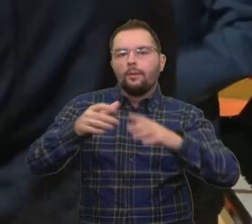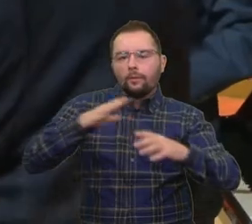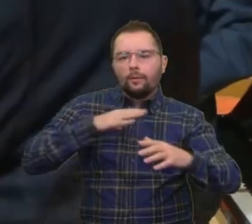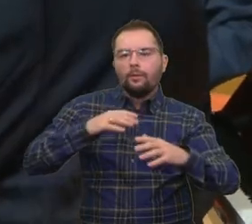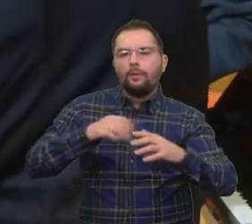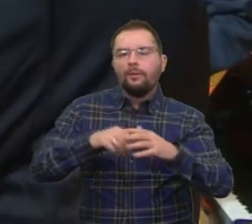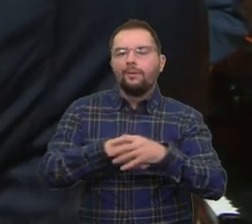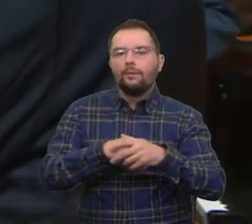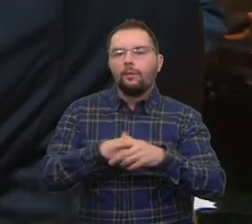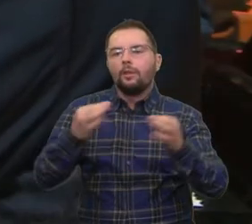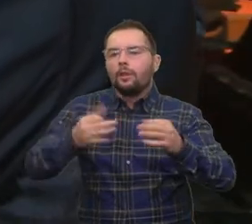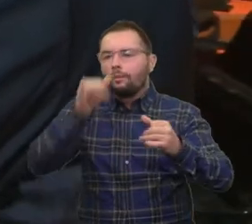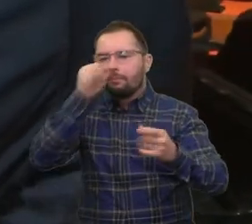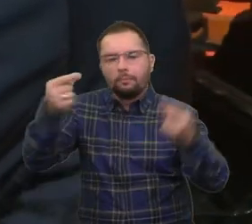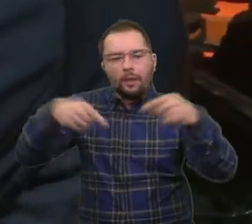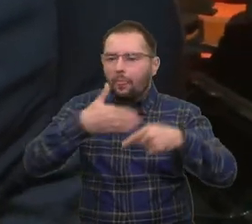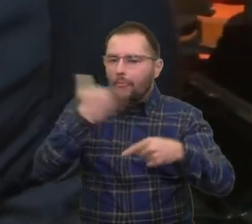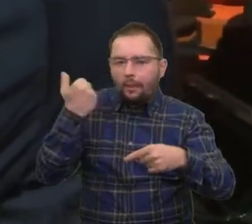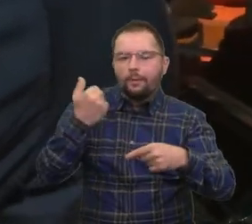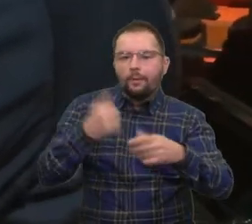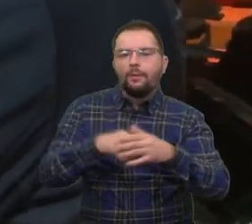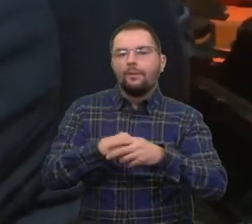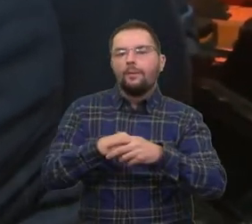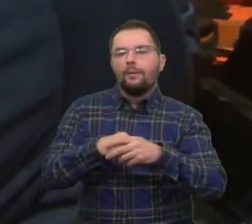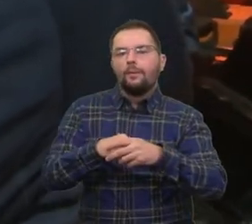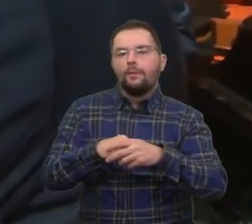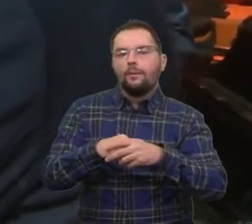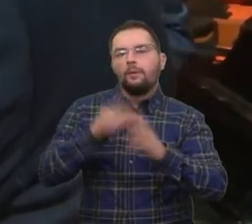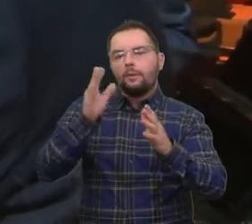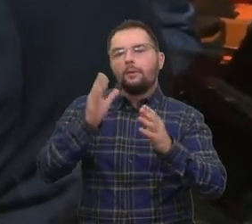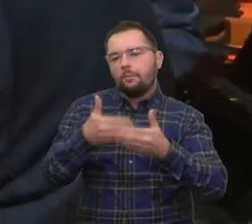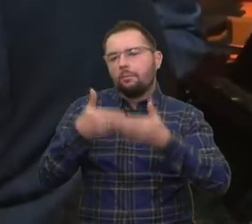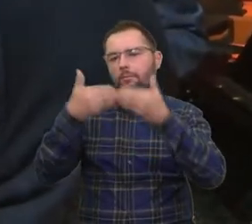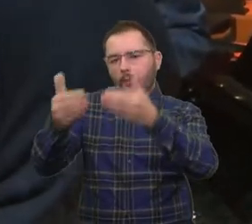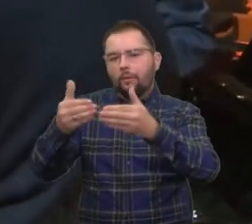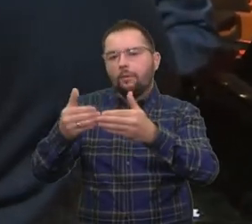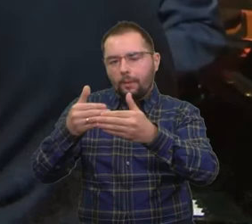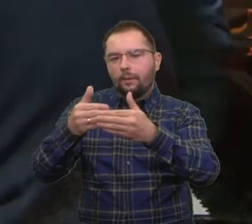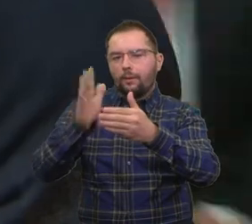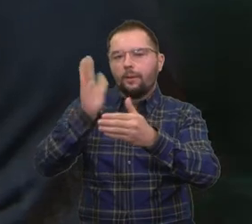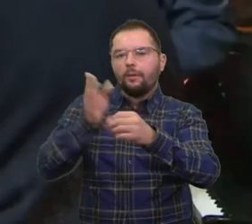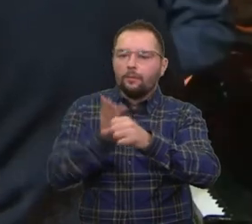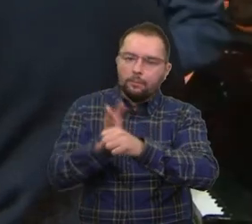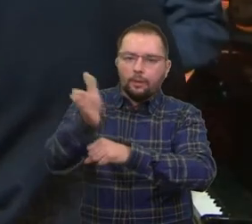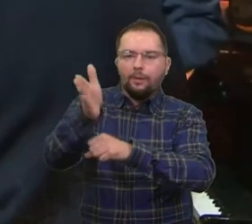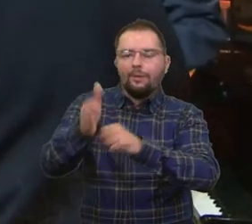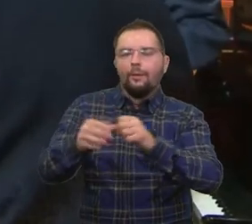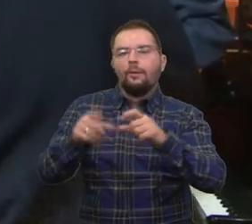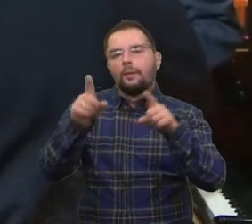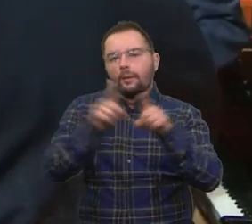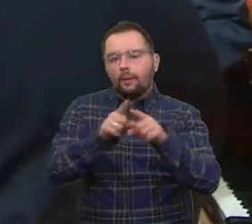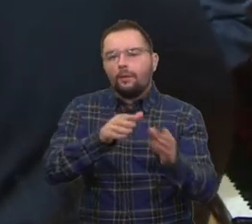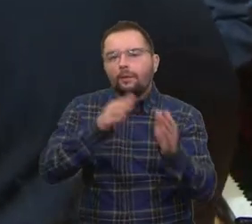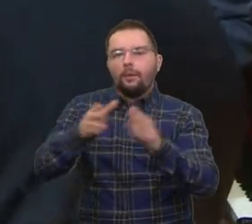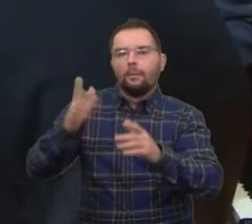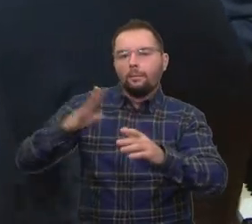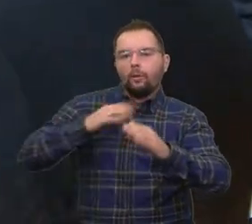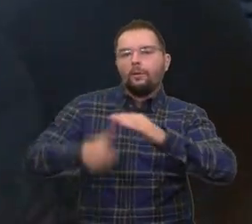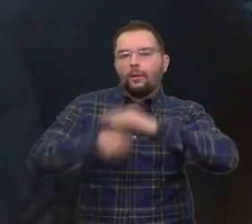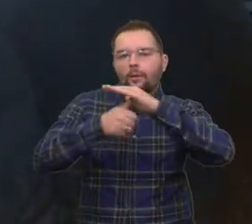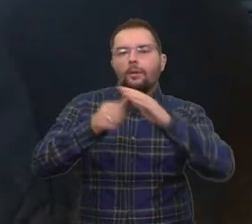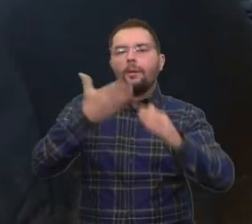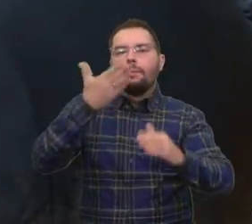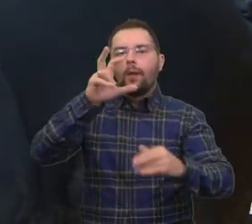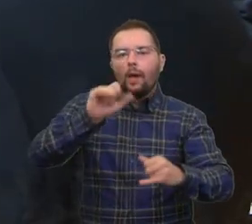ale nie dziś, bo nie mógł do nas dotrzeć. Zapewniamy jednak, że to wyróżnienie na pewno do pana Piotra Zięca trafi. Statuetkę odbierze były przewodniczący